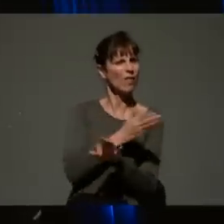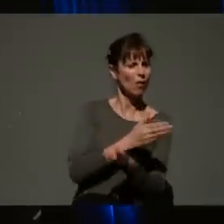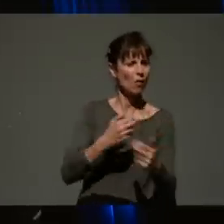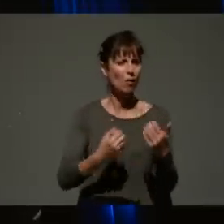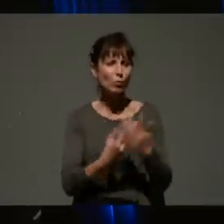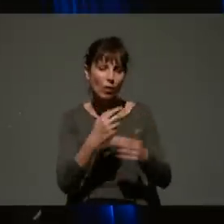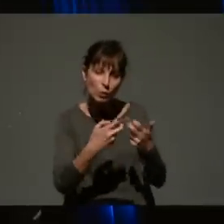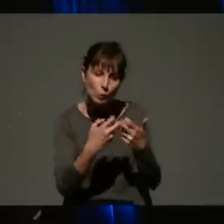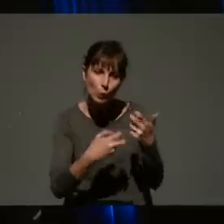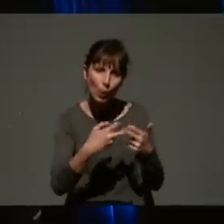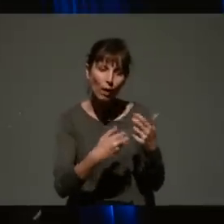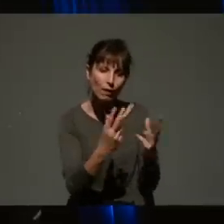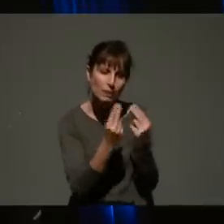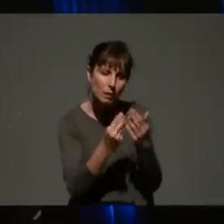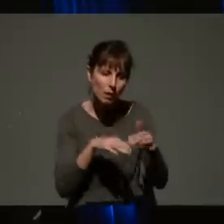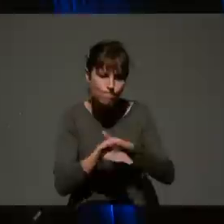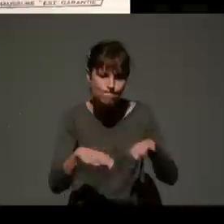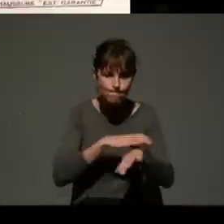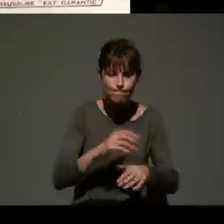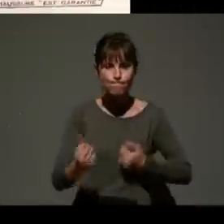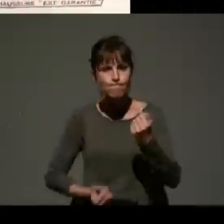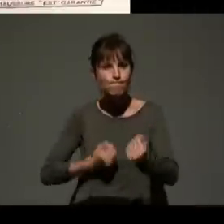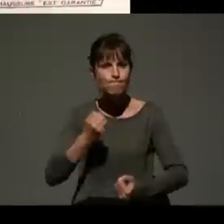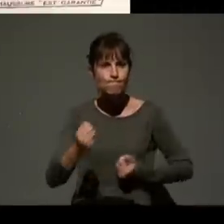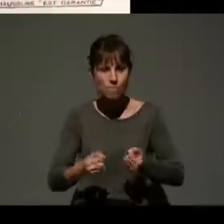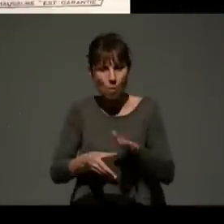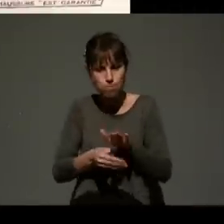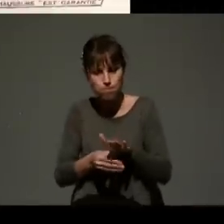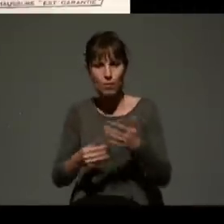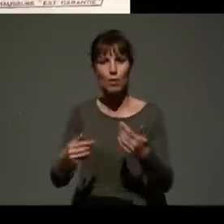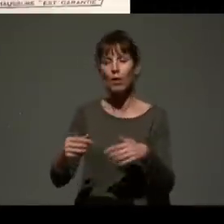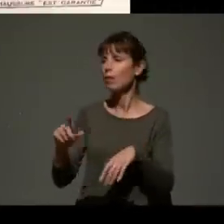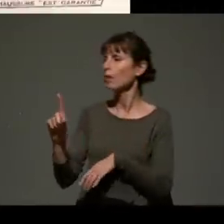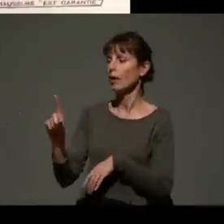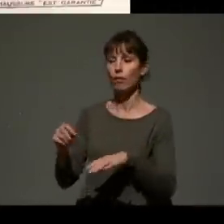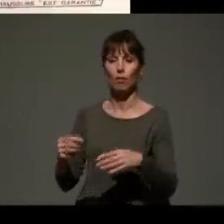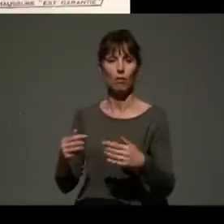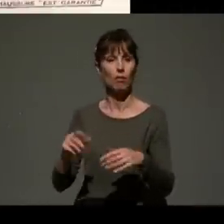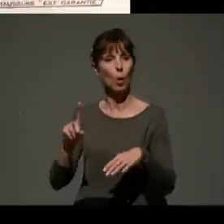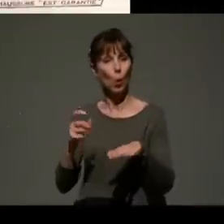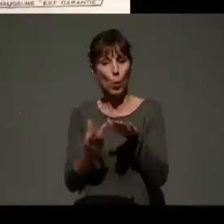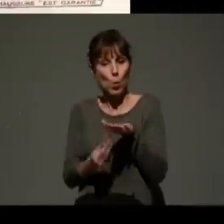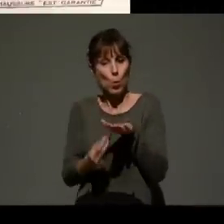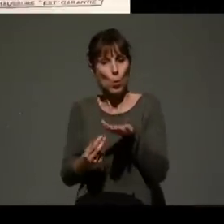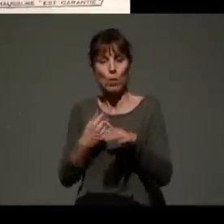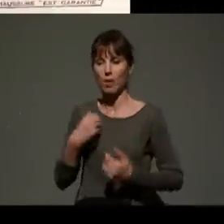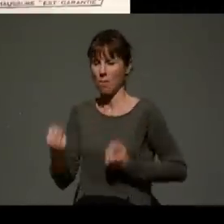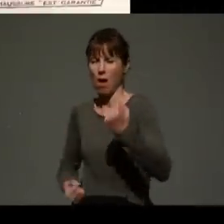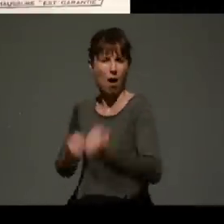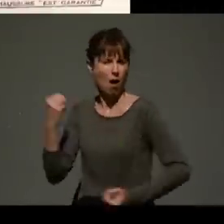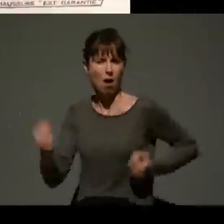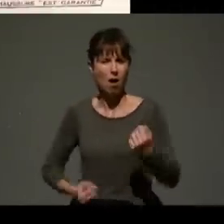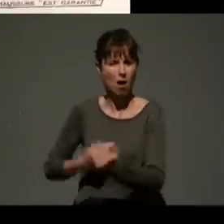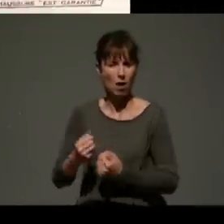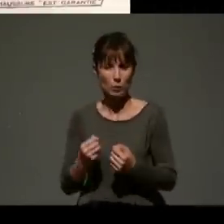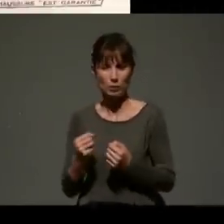devenues, hein, qui permettaient d'absorber, semble-t-il, beaucoup mieux l'eau. Et c'est vrai que quand on est à quelques secondes ou quelques centièmes